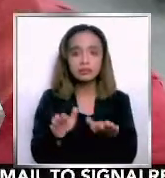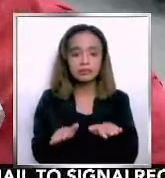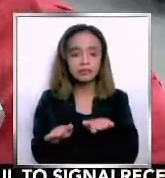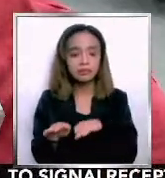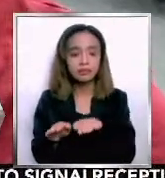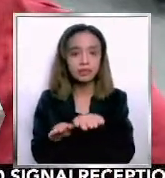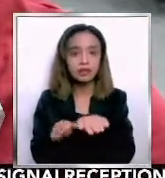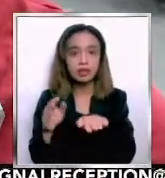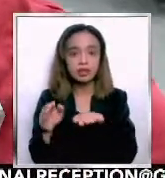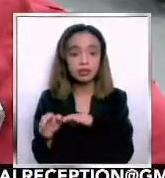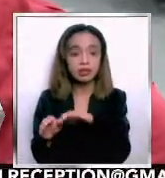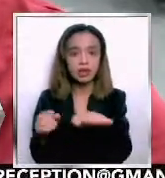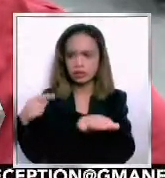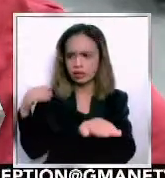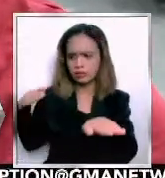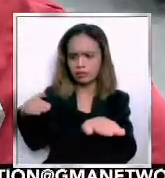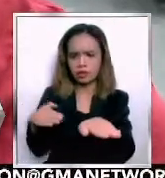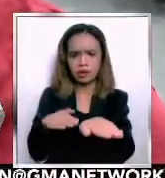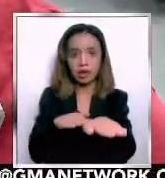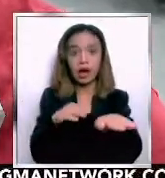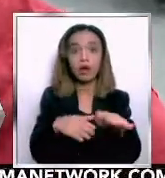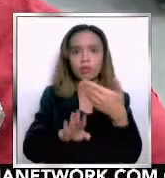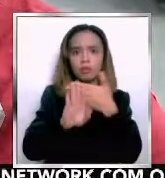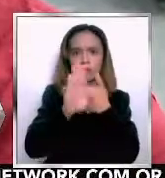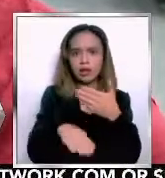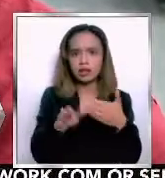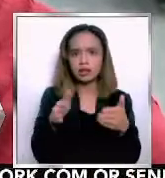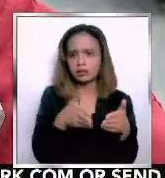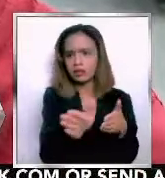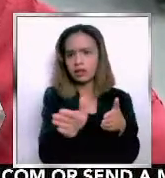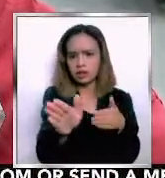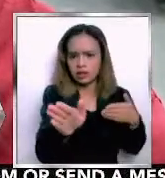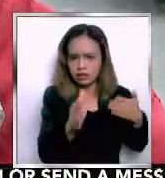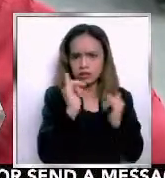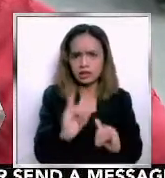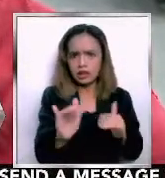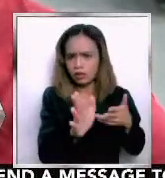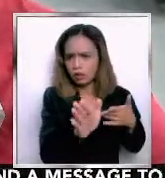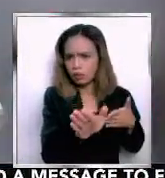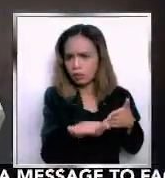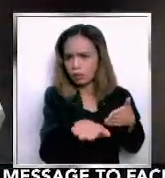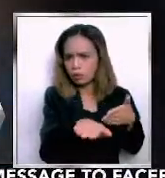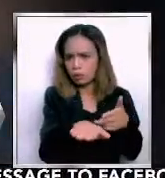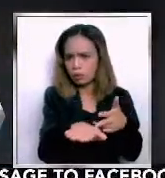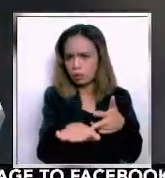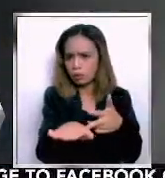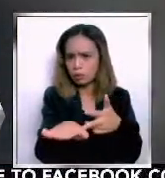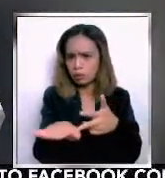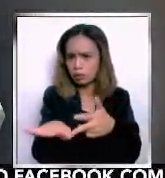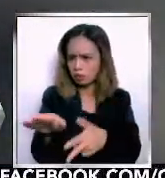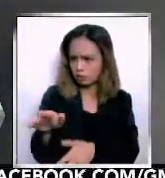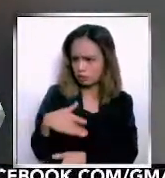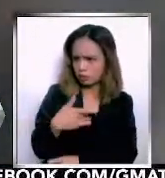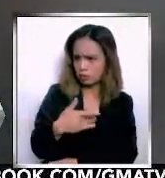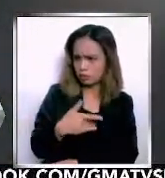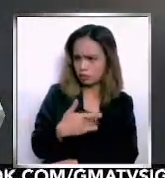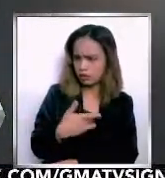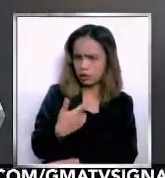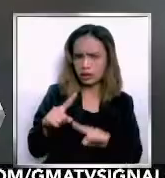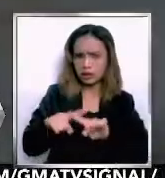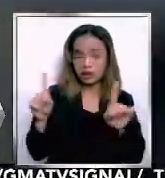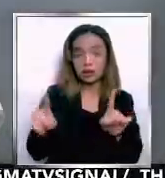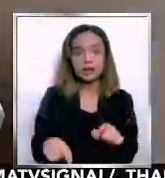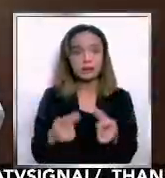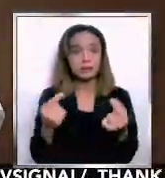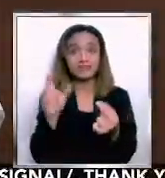ako. Bumalik po ako sa kanan. Sinundan niya pa rin po ulit ako. Sabi ko, mukhang iba na po ata. Nag-abot sila sa traffic light sa kanto